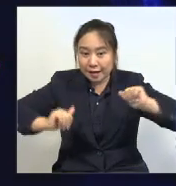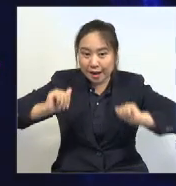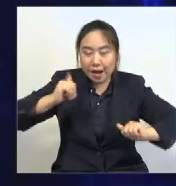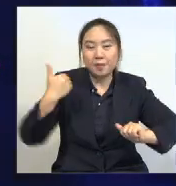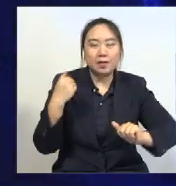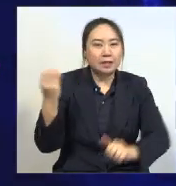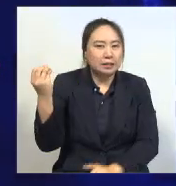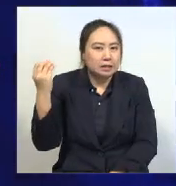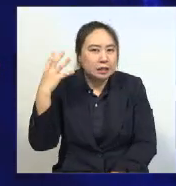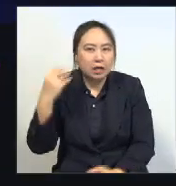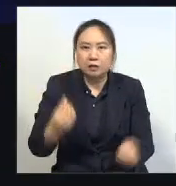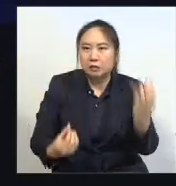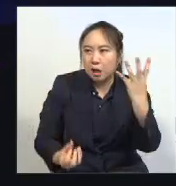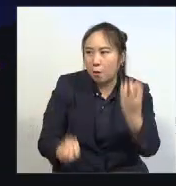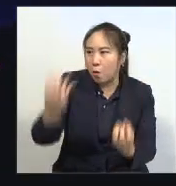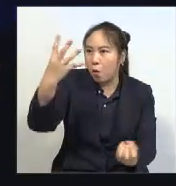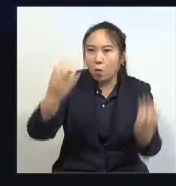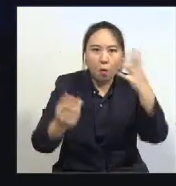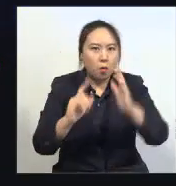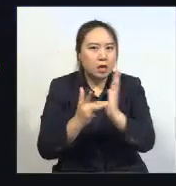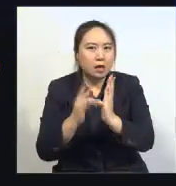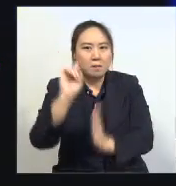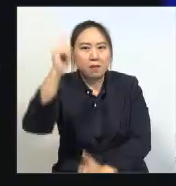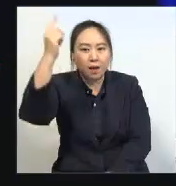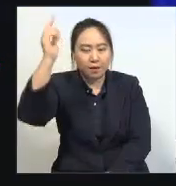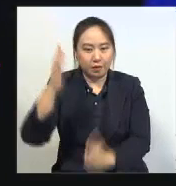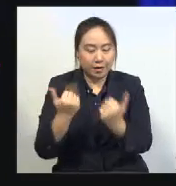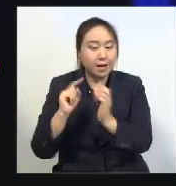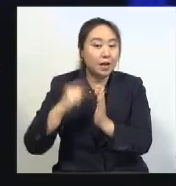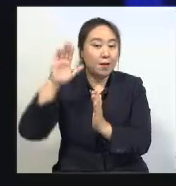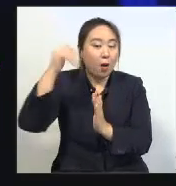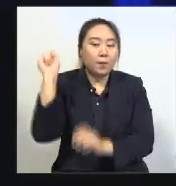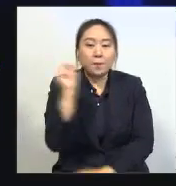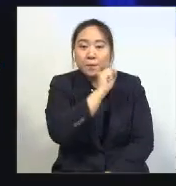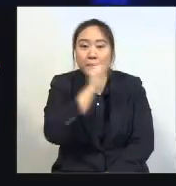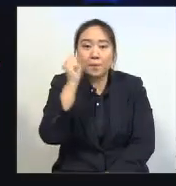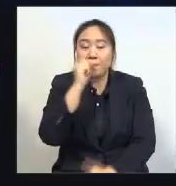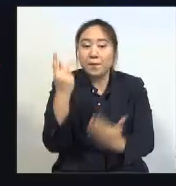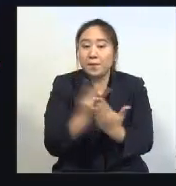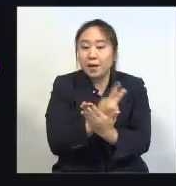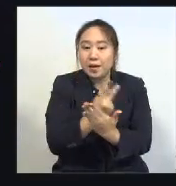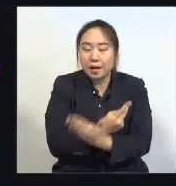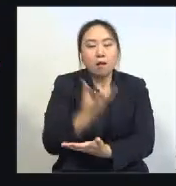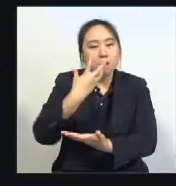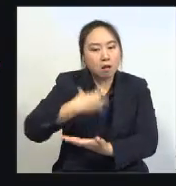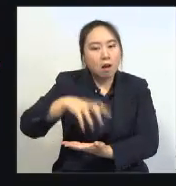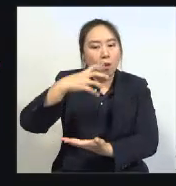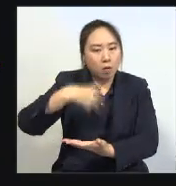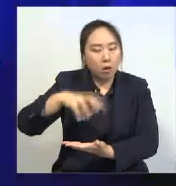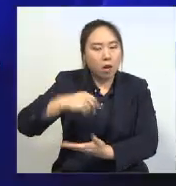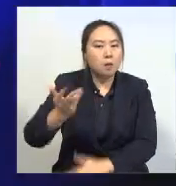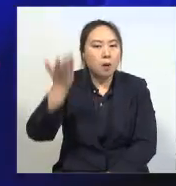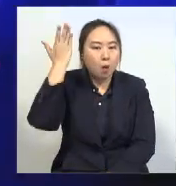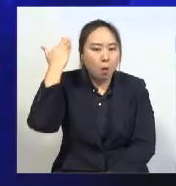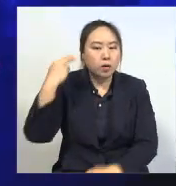ที่ทันสมัยตื่นตาการแสดงเริ่มต้นด้วยบทเพลงกาญจนบุรีบอกเล่าเรื่องราวโศกนาฏกรรมความโหดร้ายท